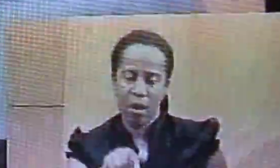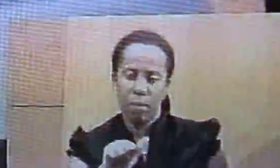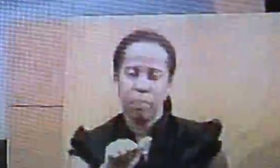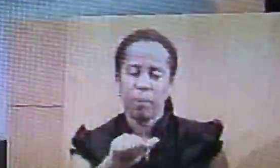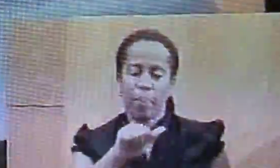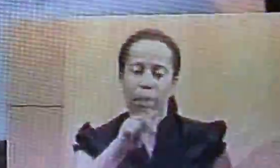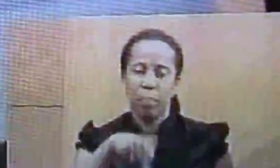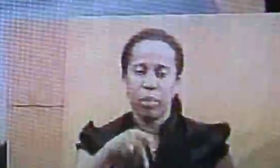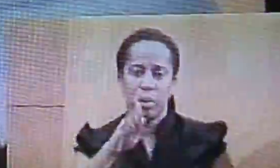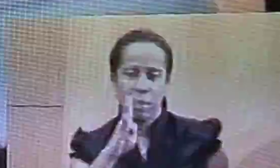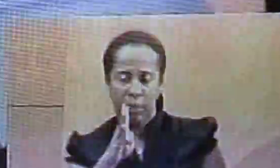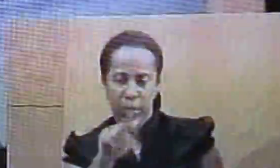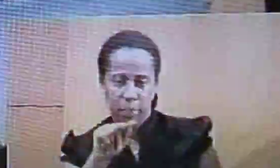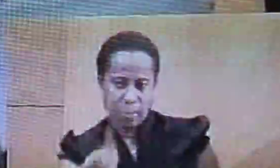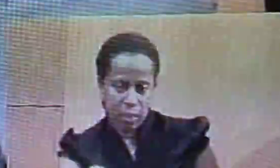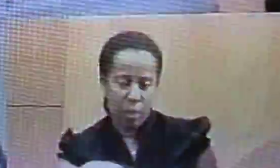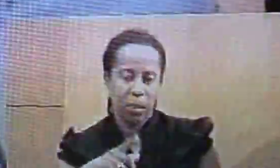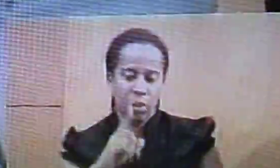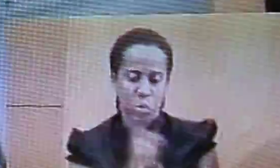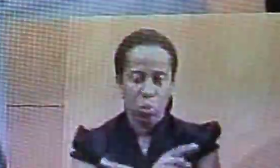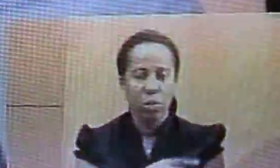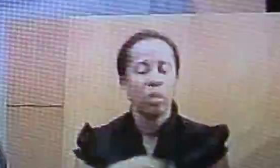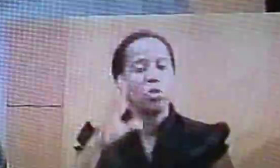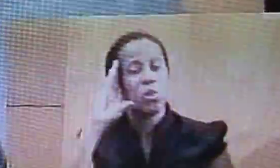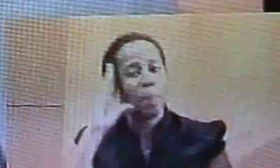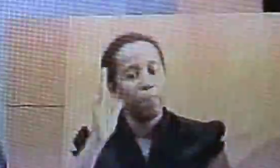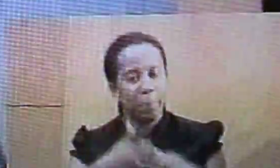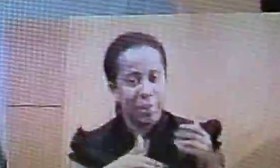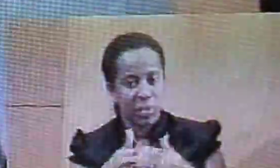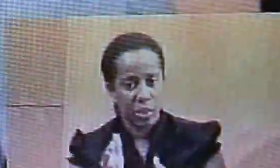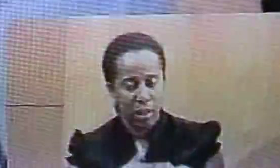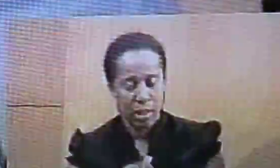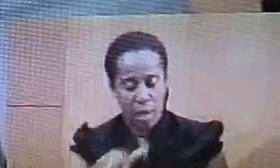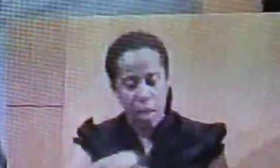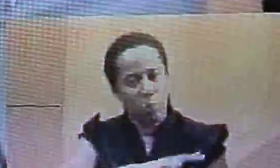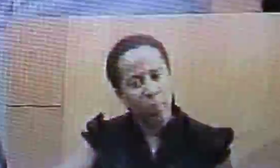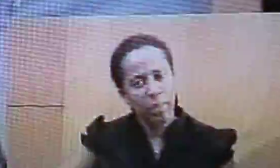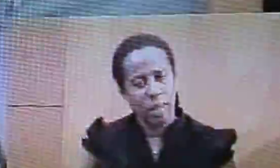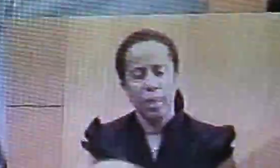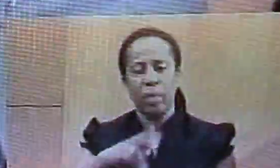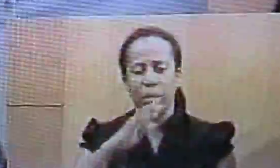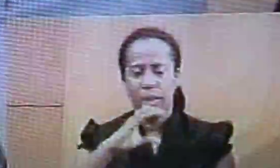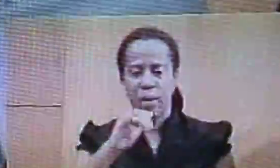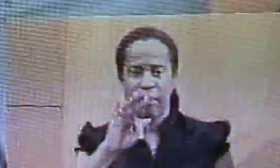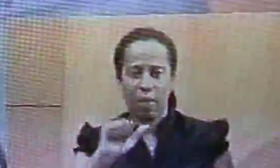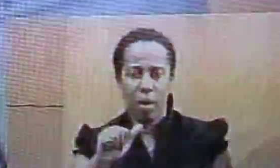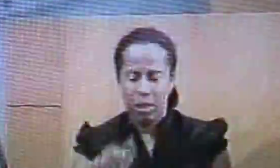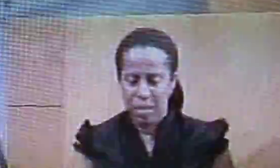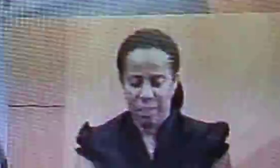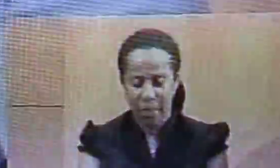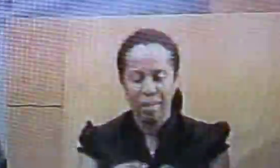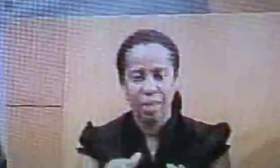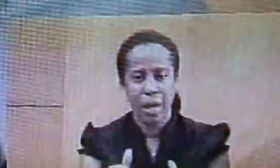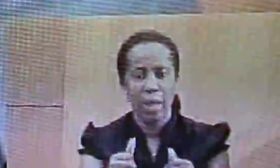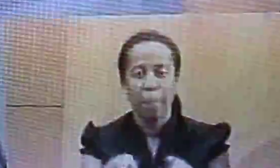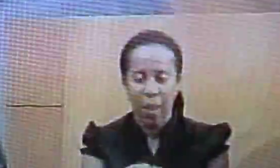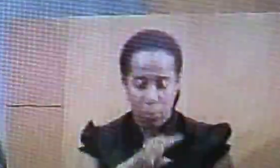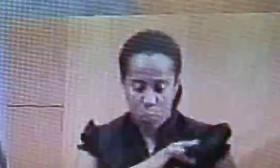métiers était propriétaire de CFA Rivière-Salée, mais n'était pas propriétaire du